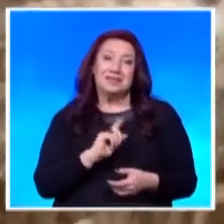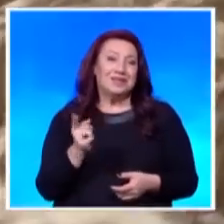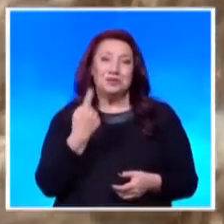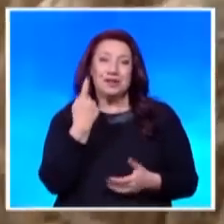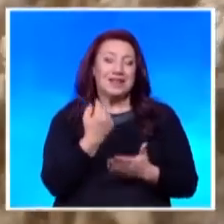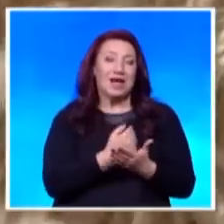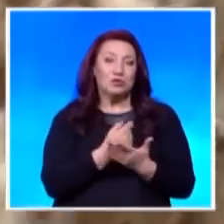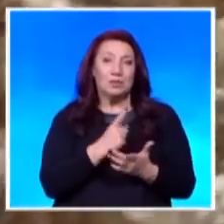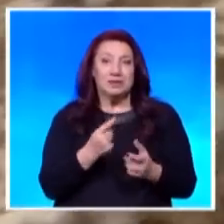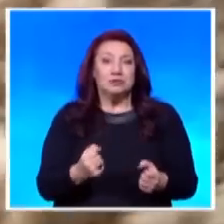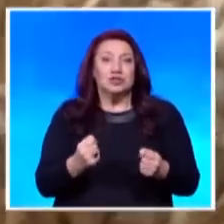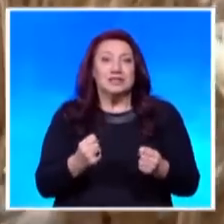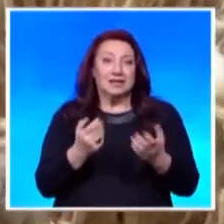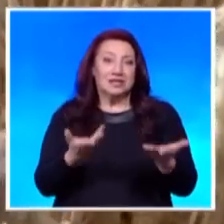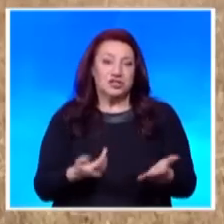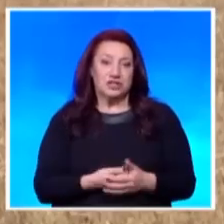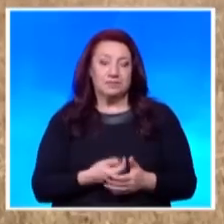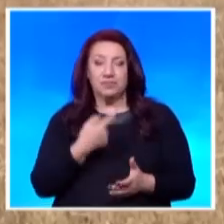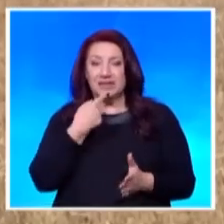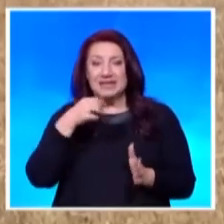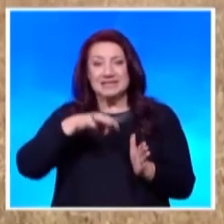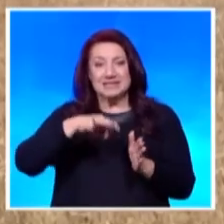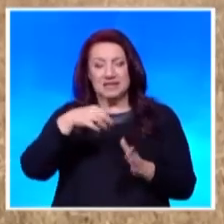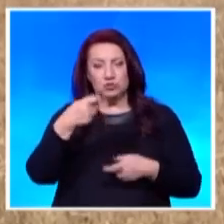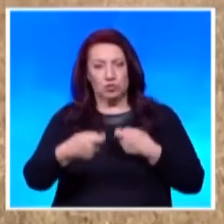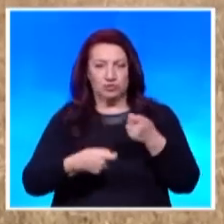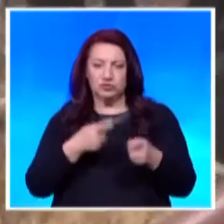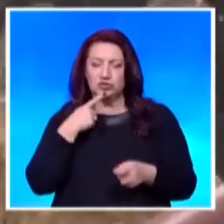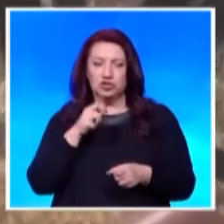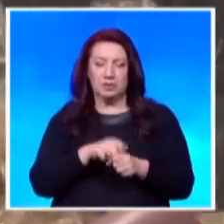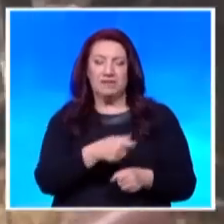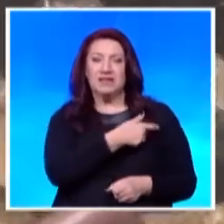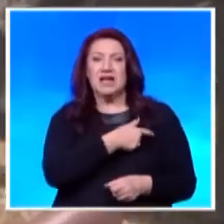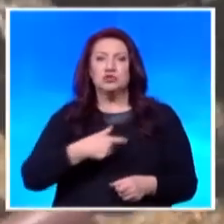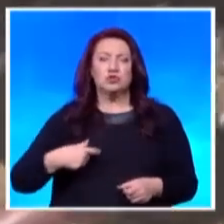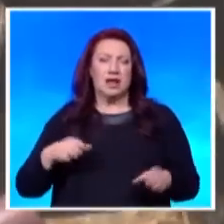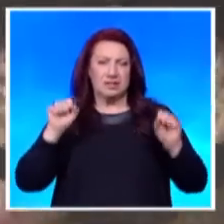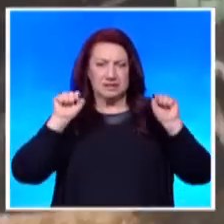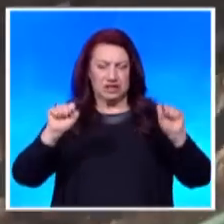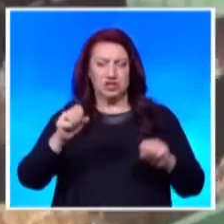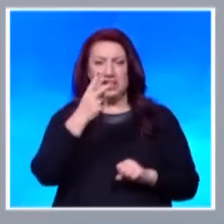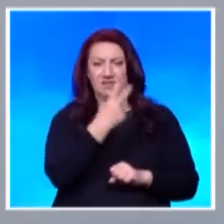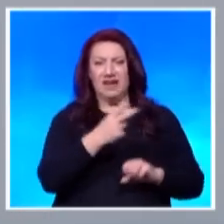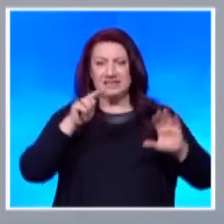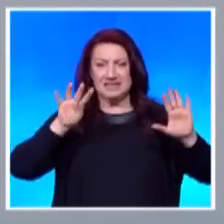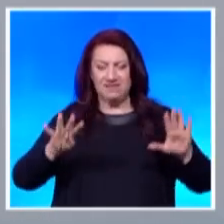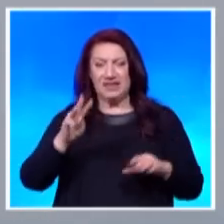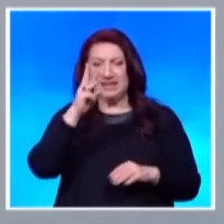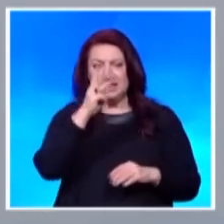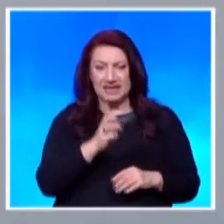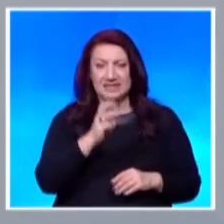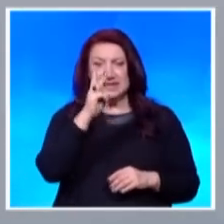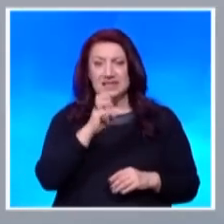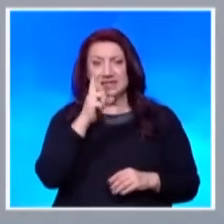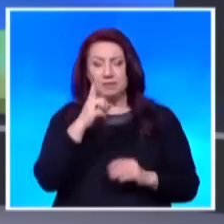това. Зърнопроизводителите се готвят за национална стачка на 29, 30 и 31 март. За BTV новините, Леда